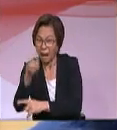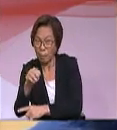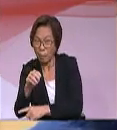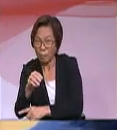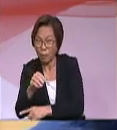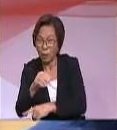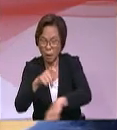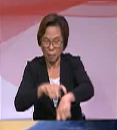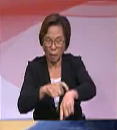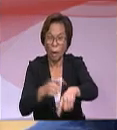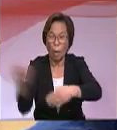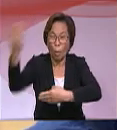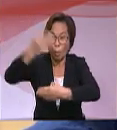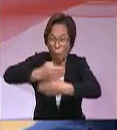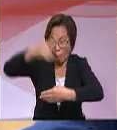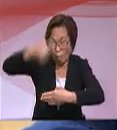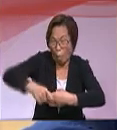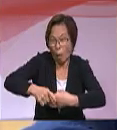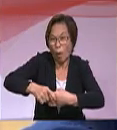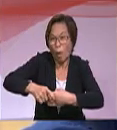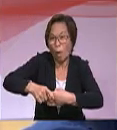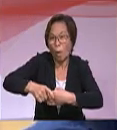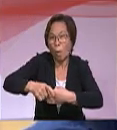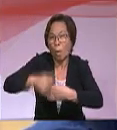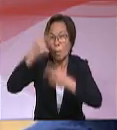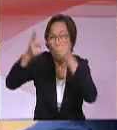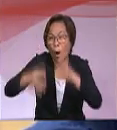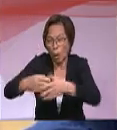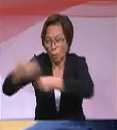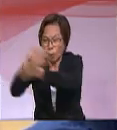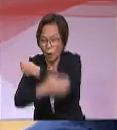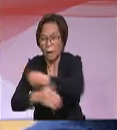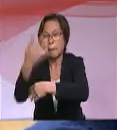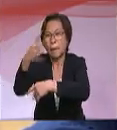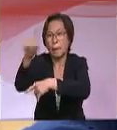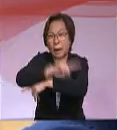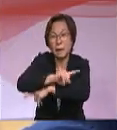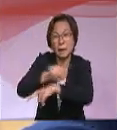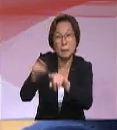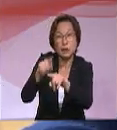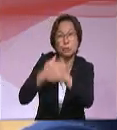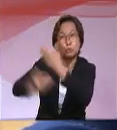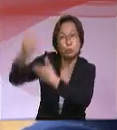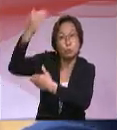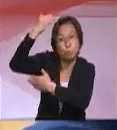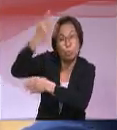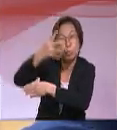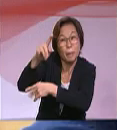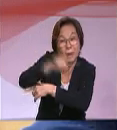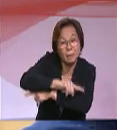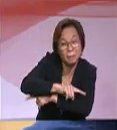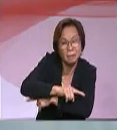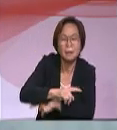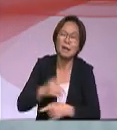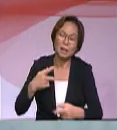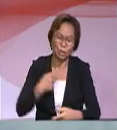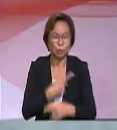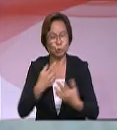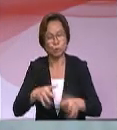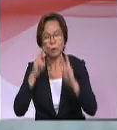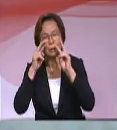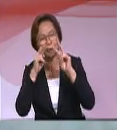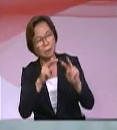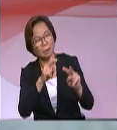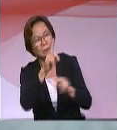semula tempoh kuarantin wajib ke atas pelawat asing untuk dinaikkan semula kepada 14 hari sebagaimana sebelum ini? Terima kasih. Terima kasih. Jadi kita telah melihat